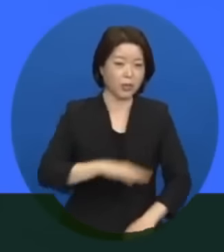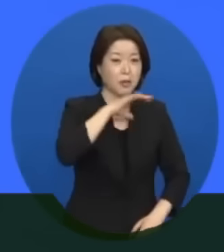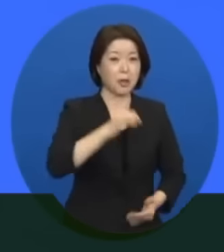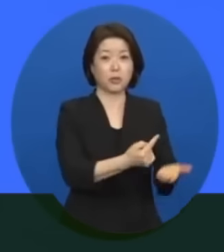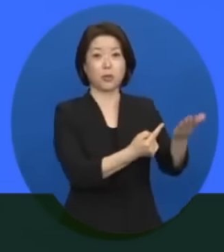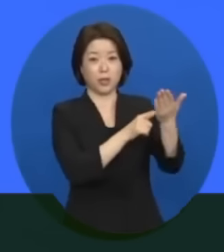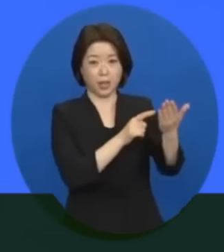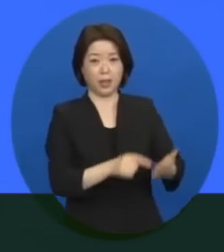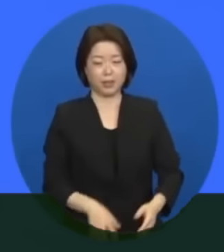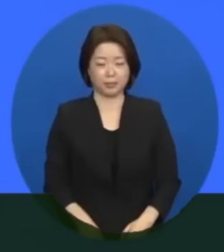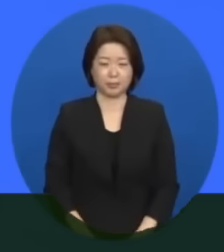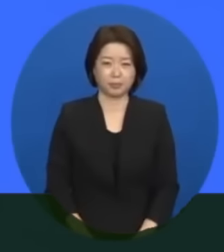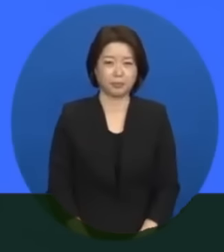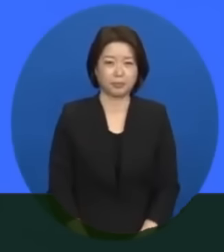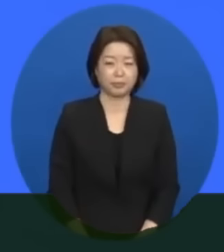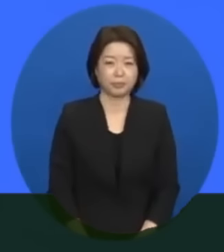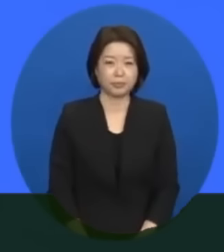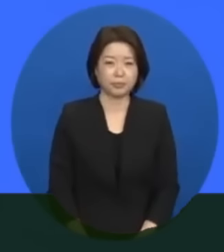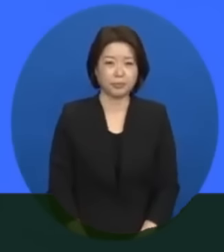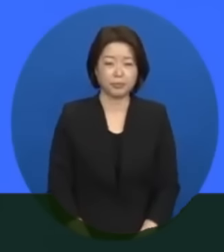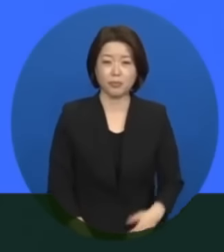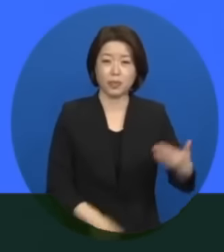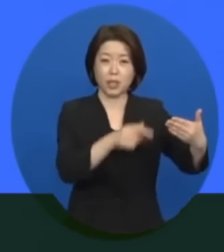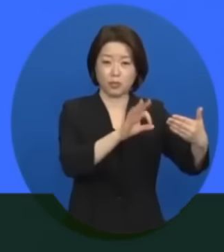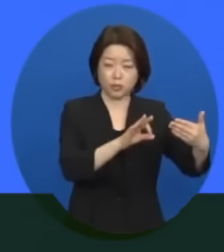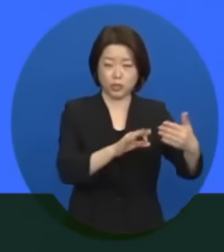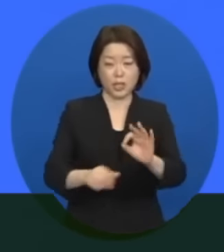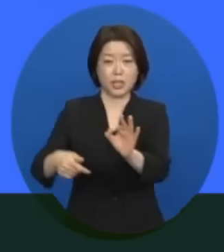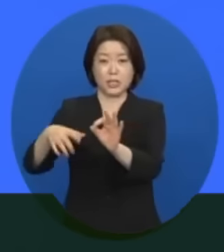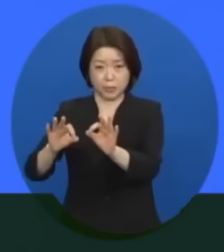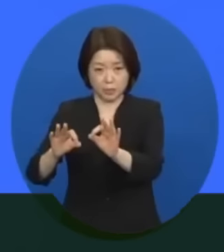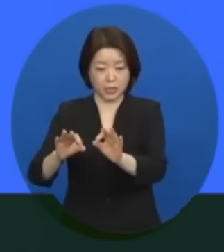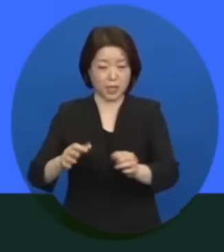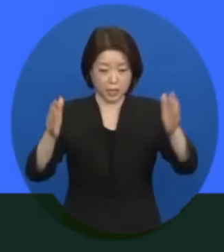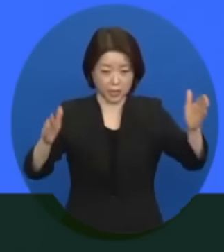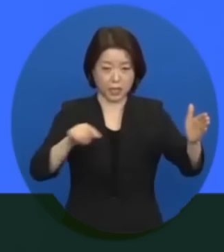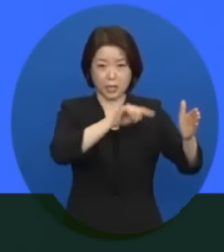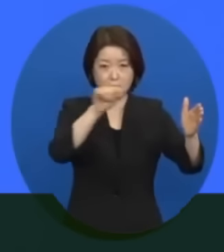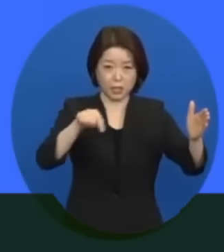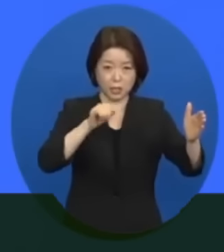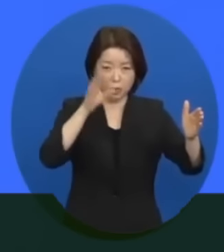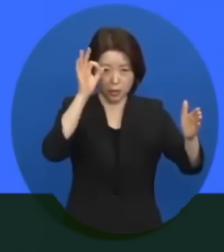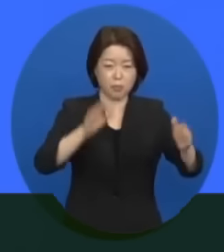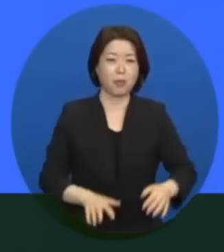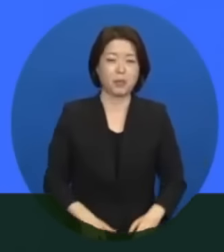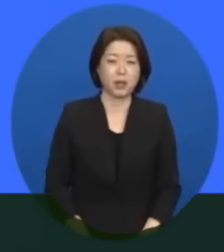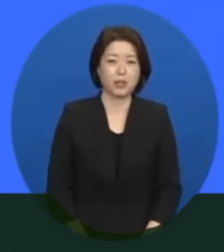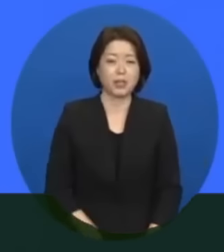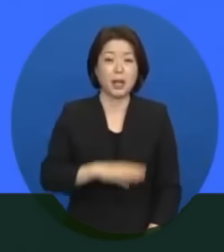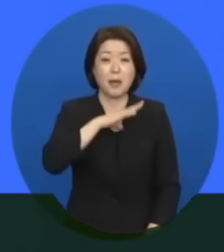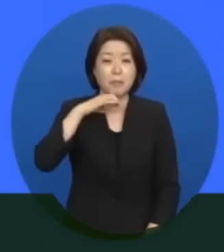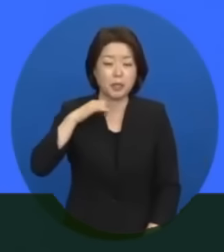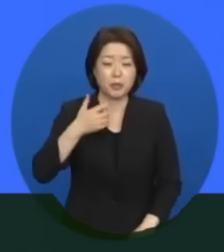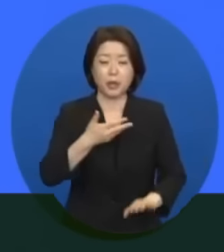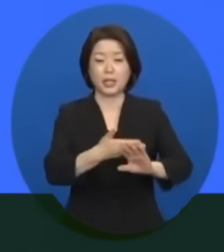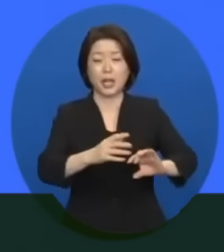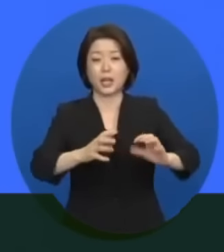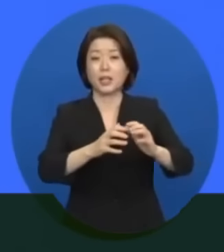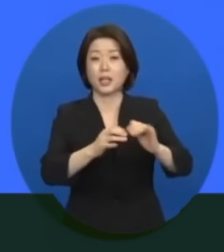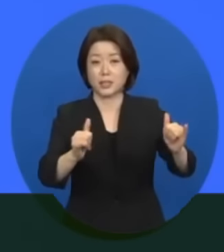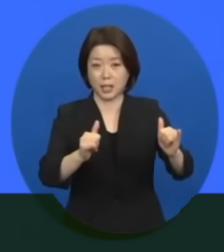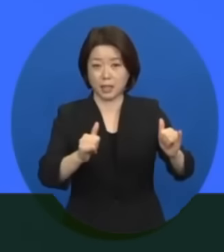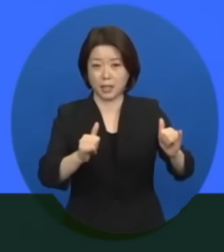근데 여러분 그거 아시죠 구장과 10장에 가면서 베드로가 이방인을 향한 그 복음의 문